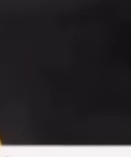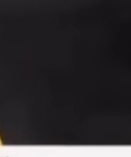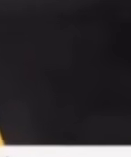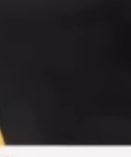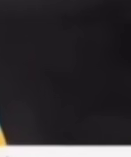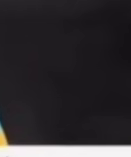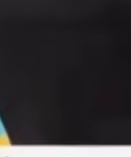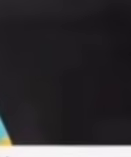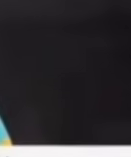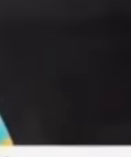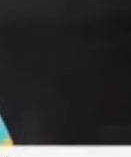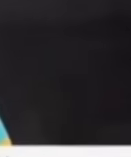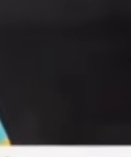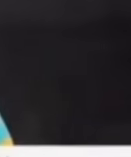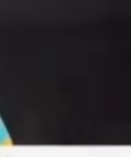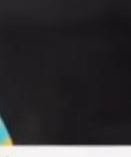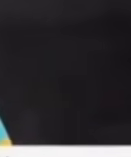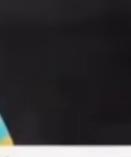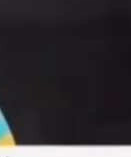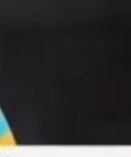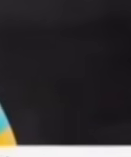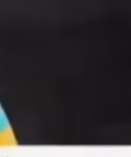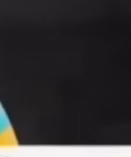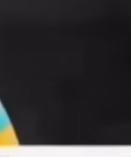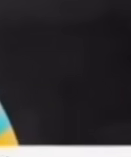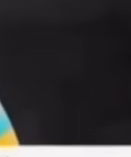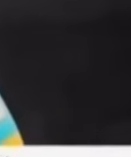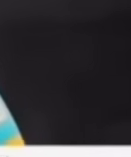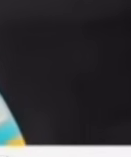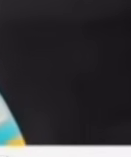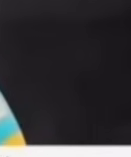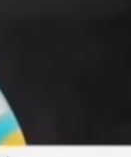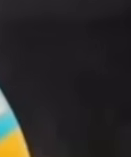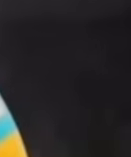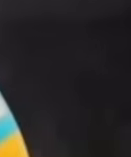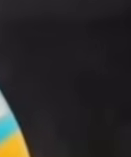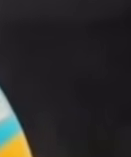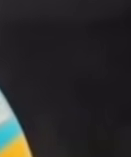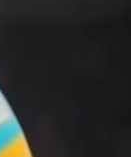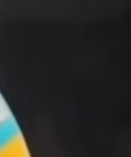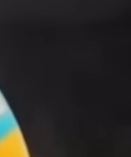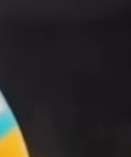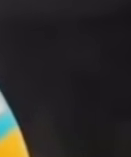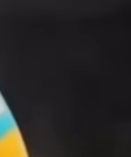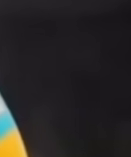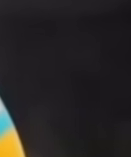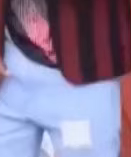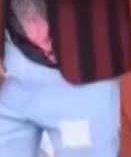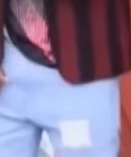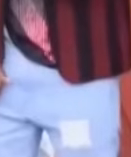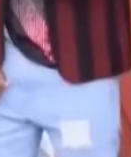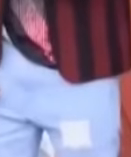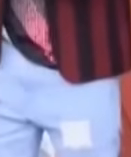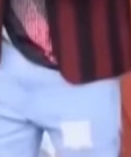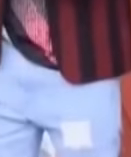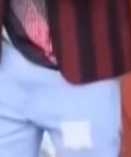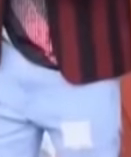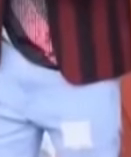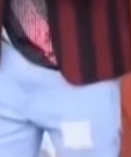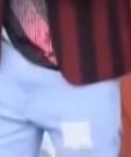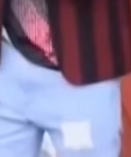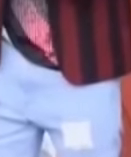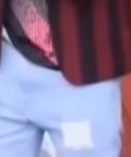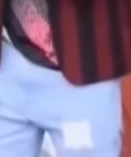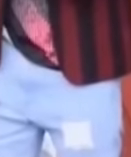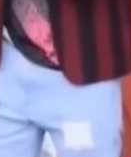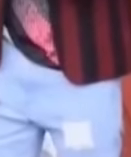tusobola okikola newakubadde ekintu tekiba kyangu olina okigezaako mpaka wotuuka ku kiki oba oyagala. Engule zino za Real Stars